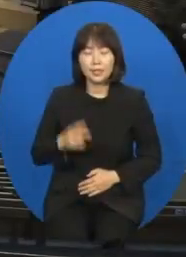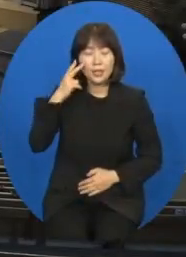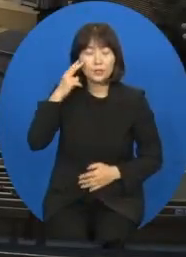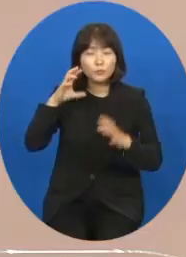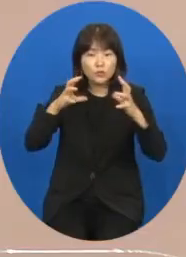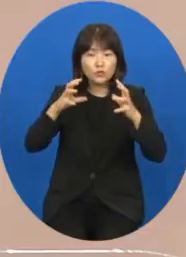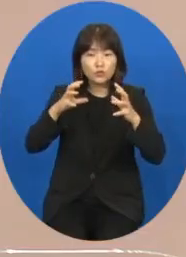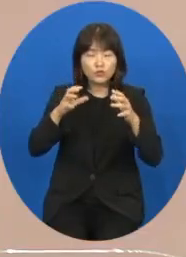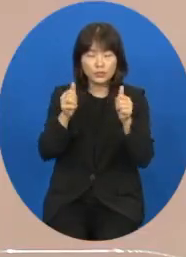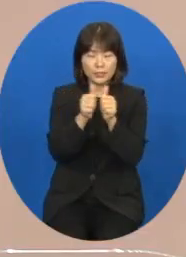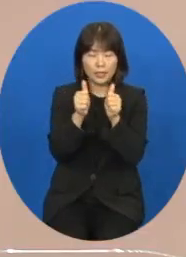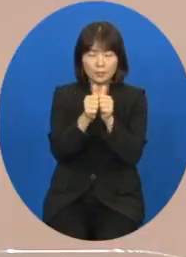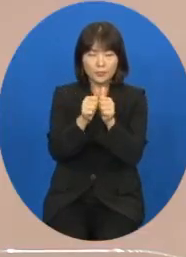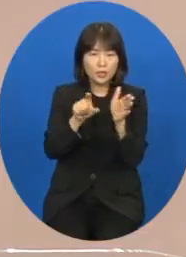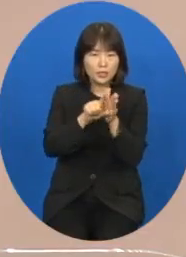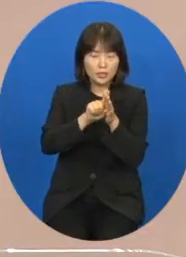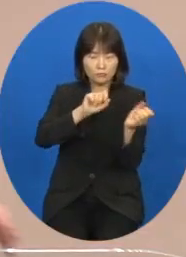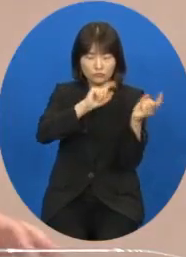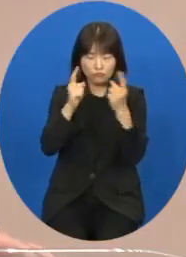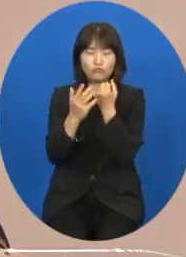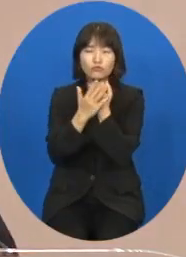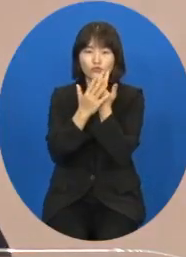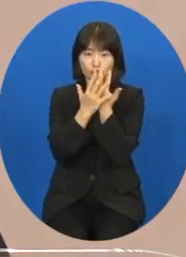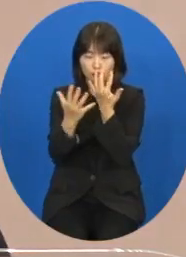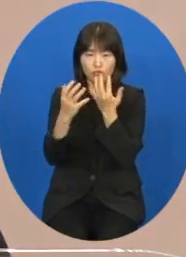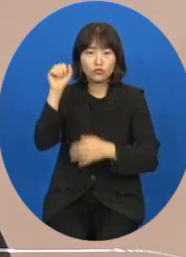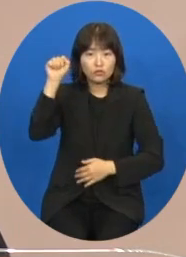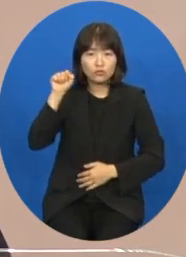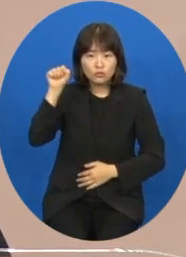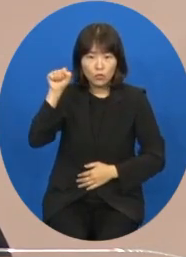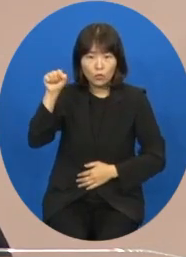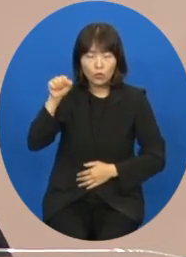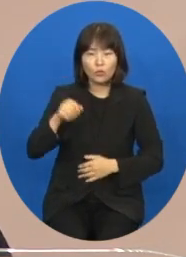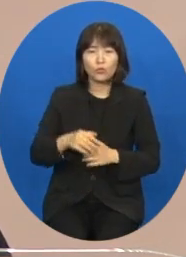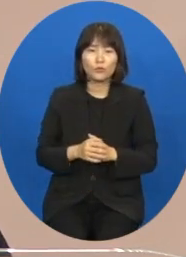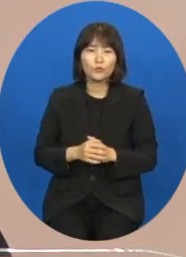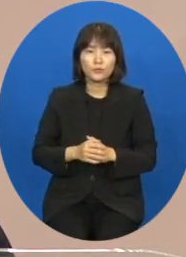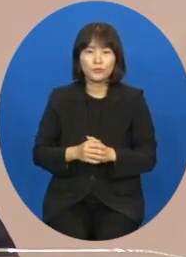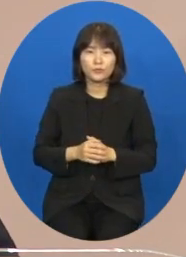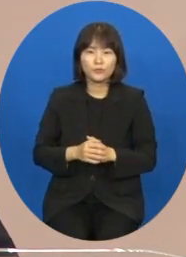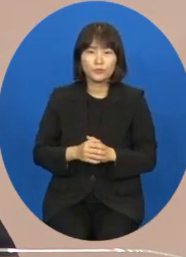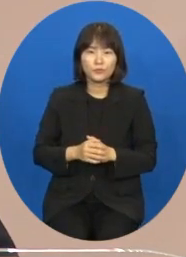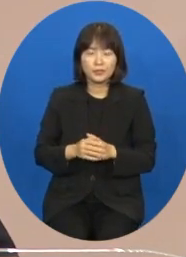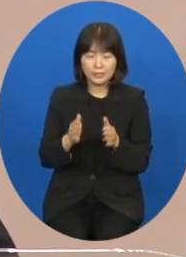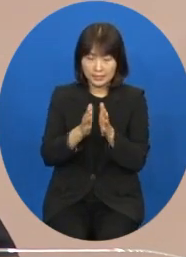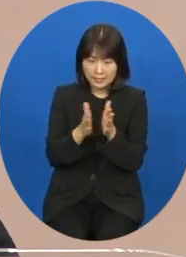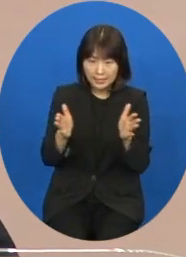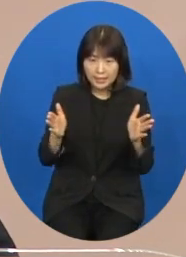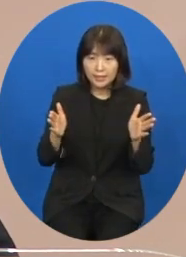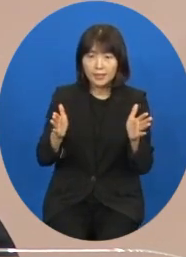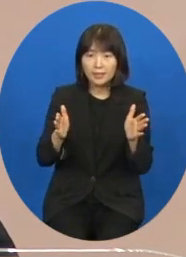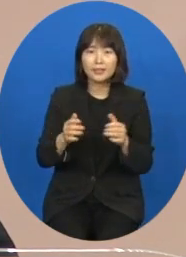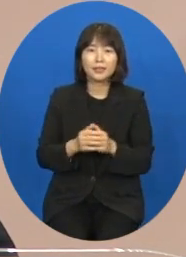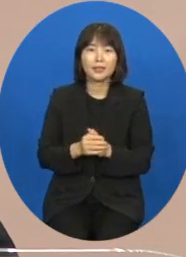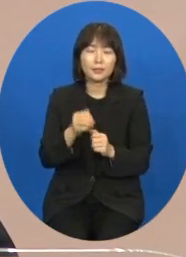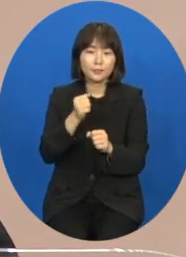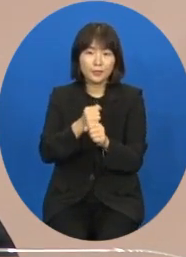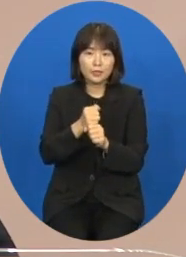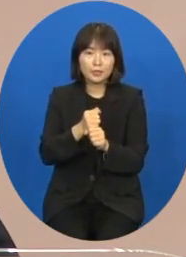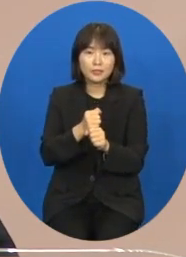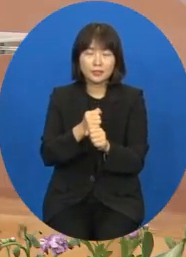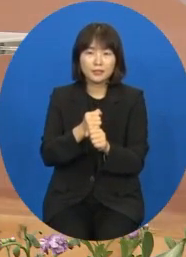미국의 남성 신앙 부흥 운동, Promise Keepers라고 하는 신앙 운동이 있는데,